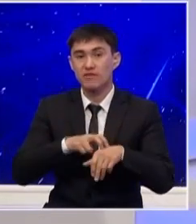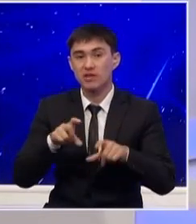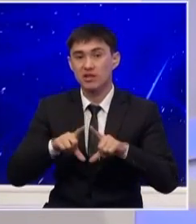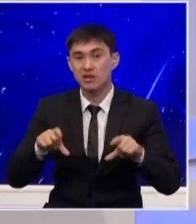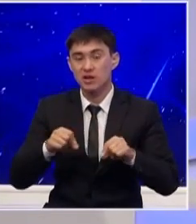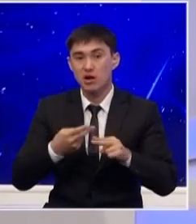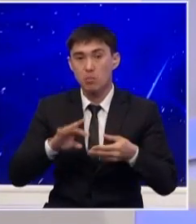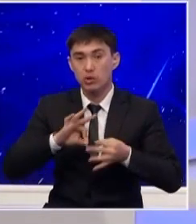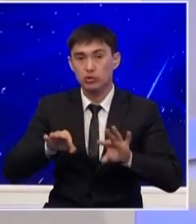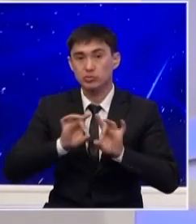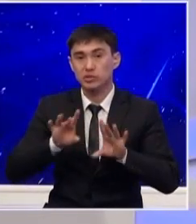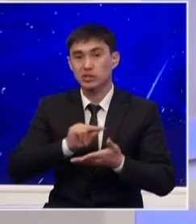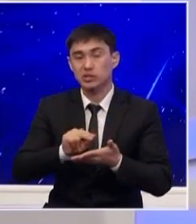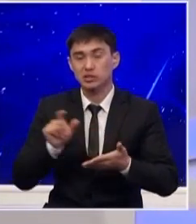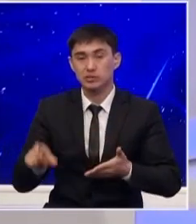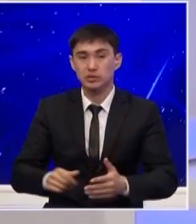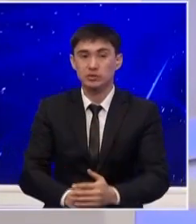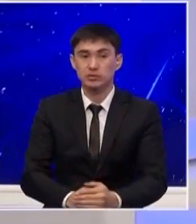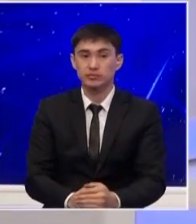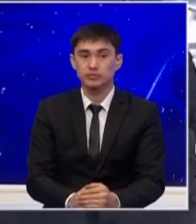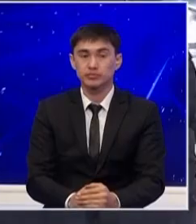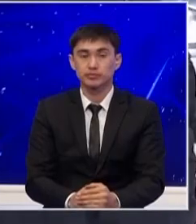ветеринарии. Подробности выяснял наш корреспондент.